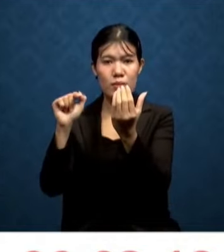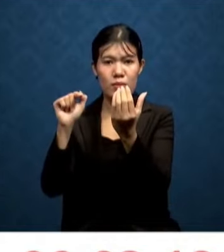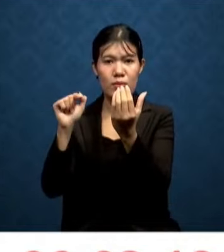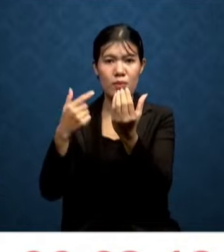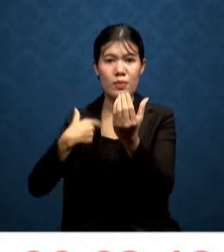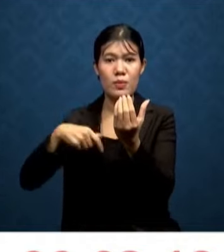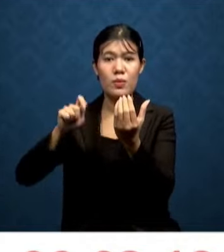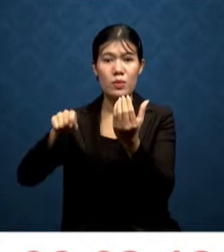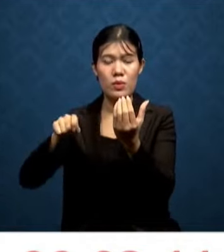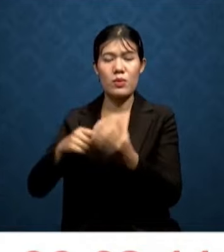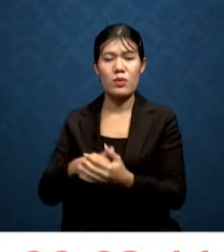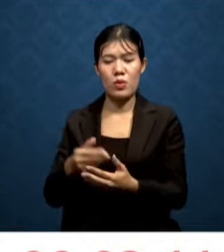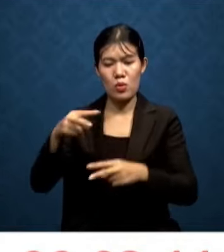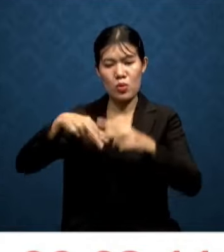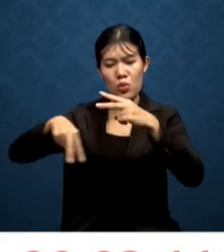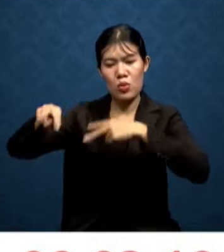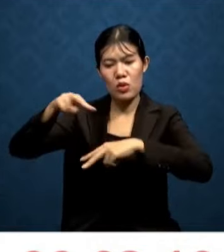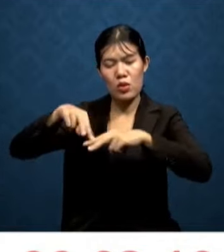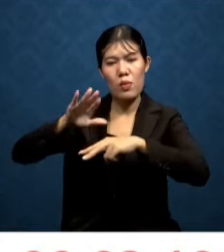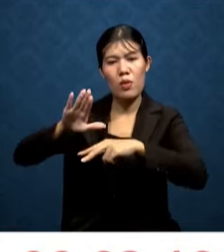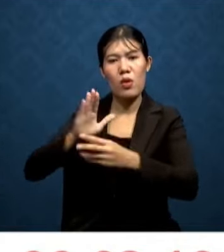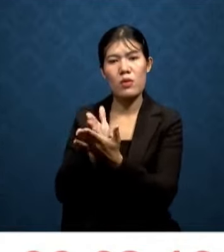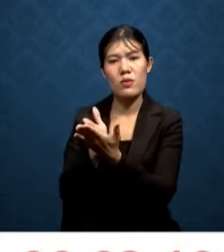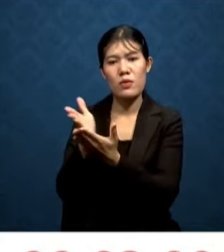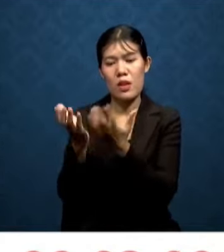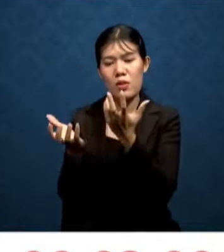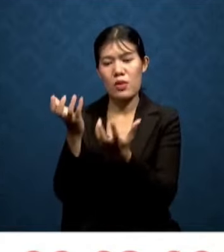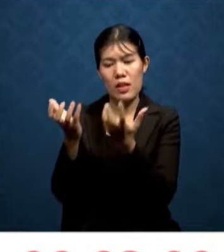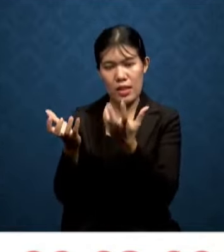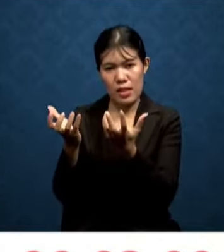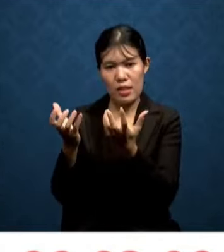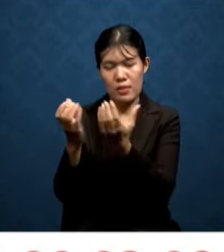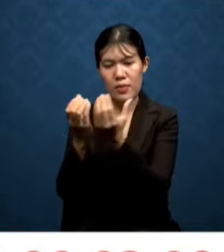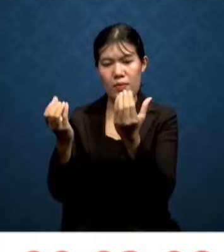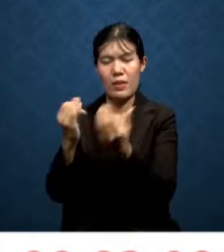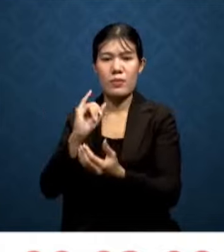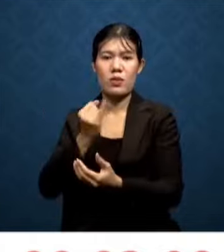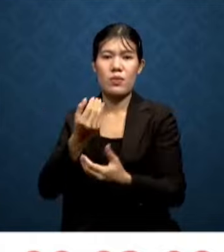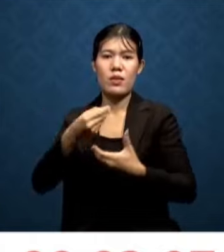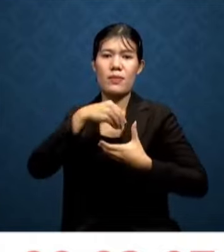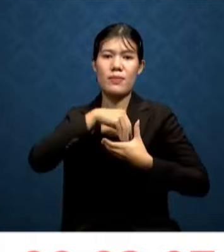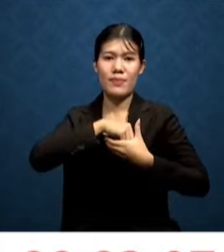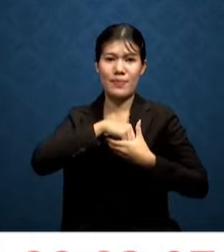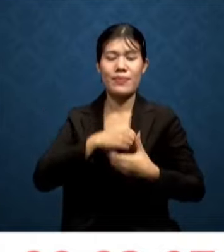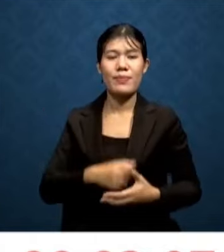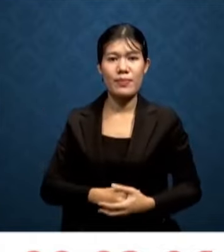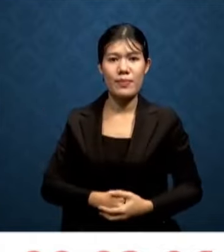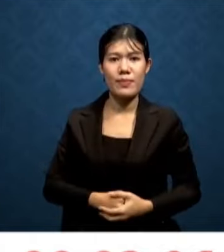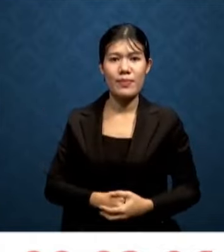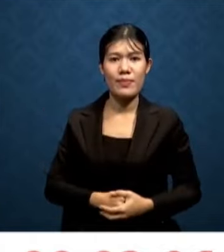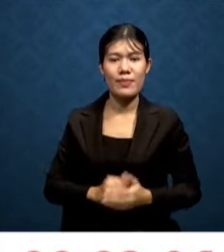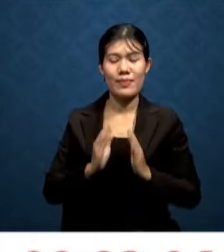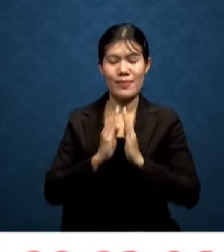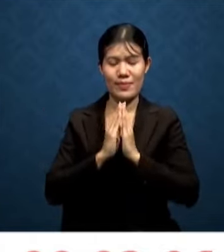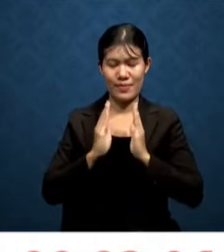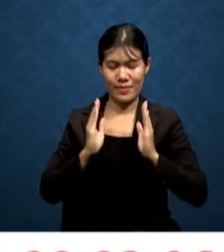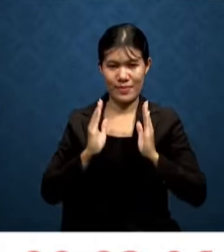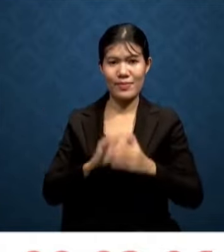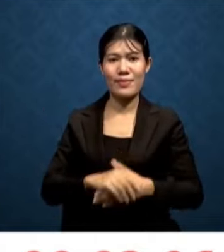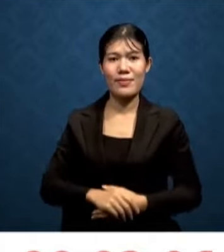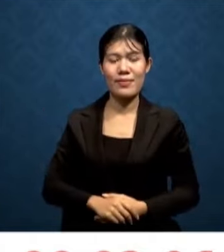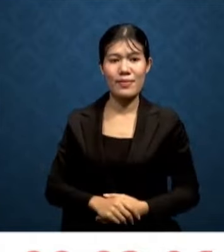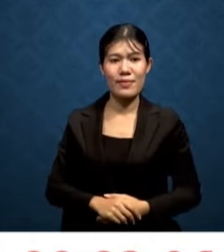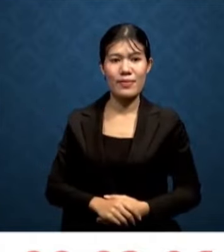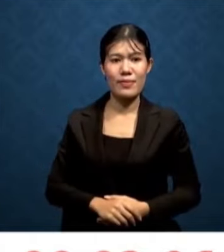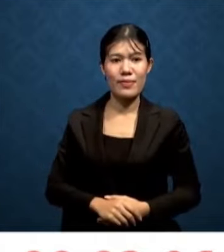ริยธรรมของตุลาการกันเองต่อไปขอบคุณค่ะ ครับขอบคุณครับอาจารย์ครับ